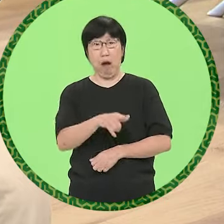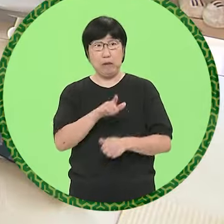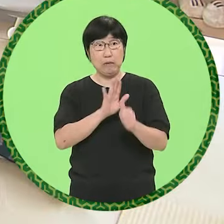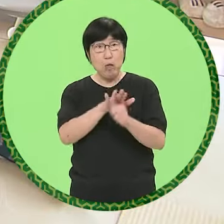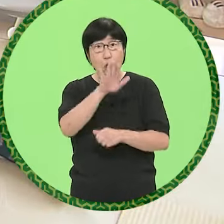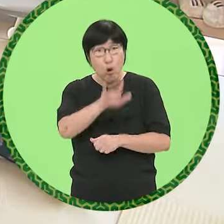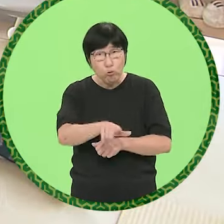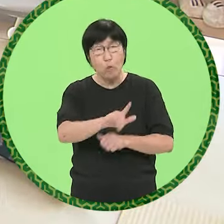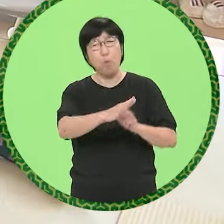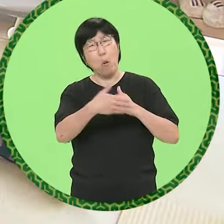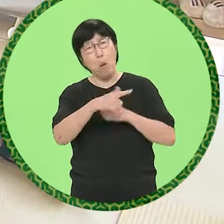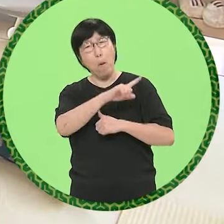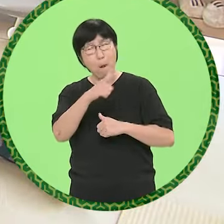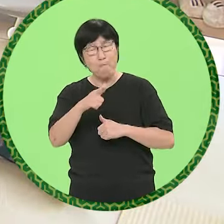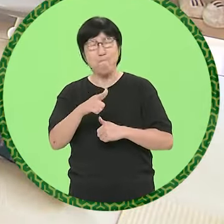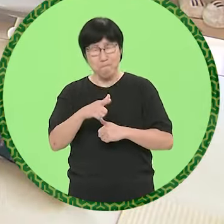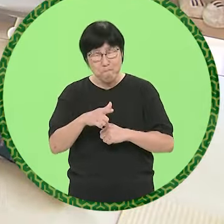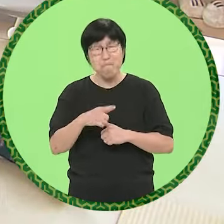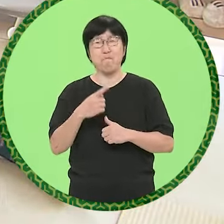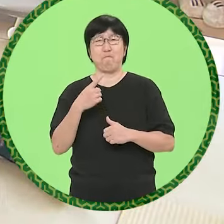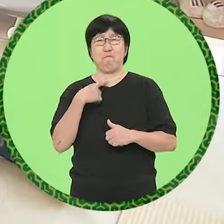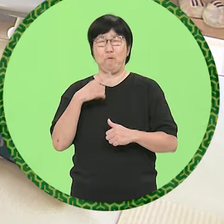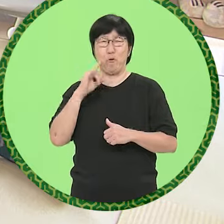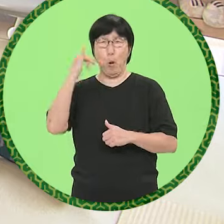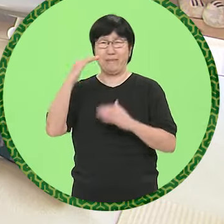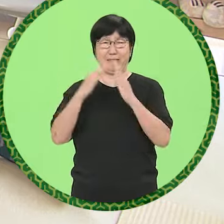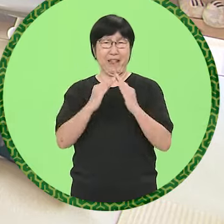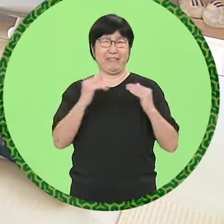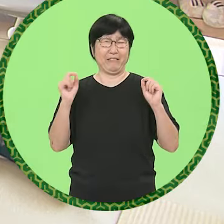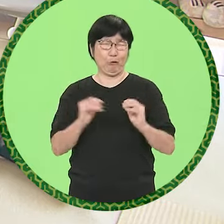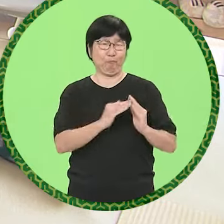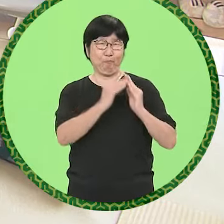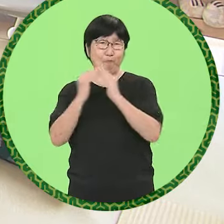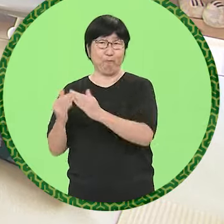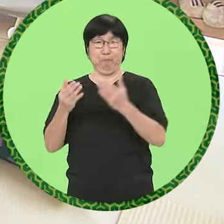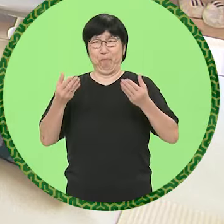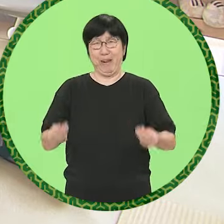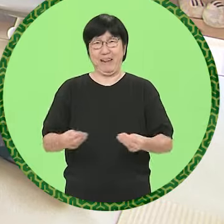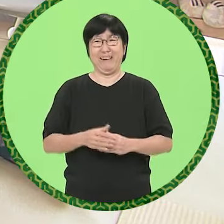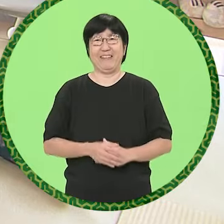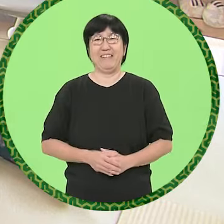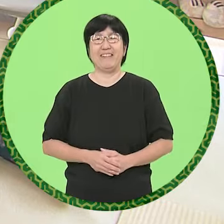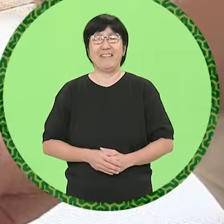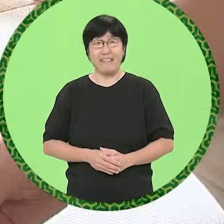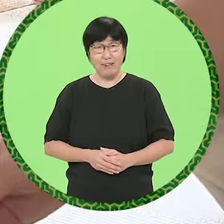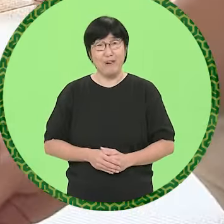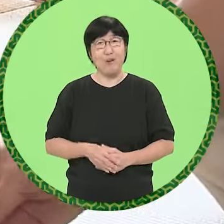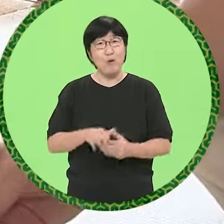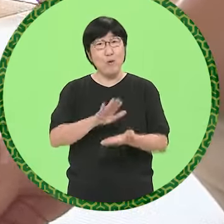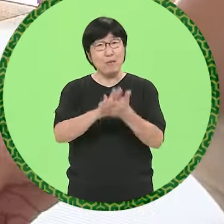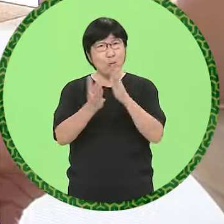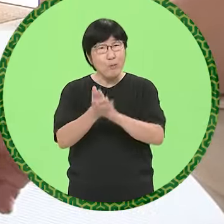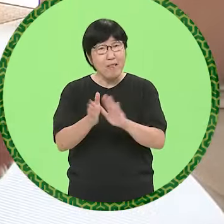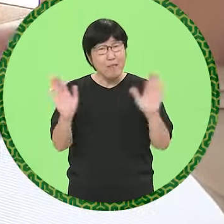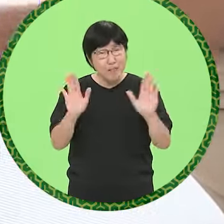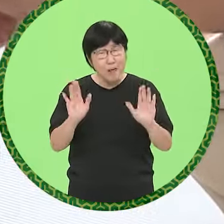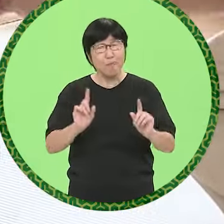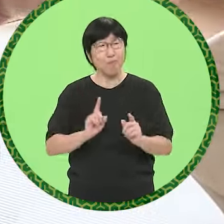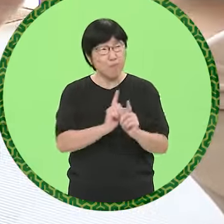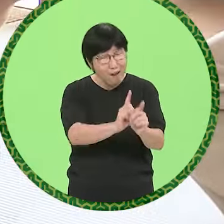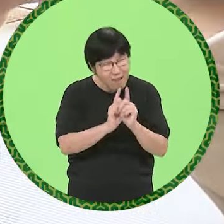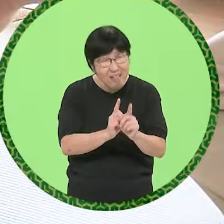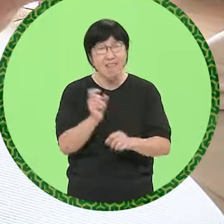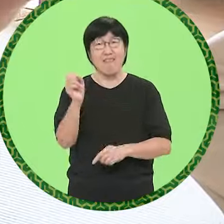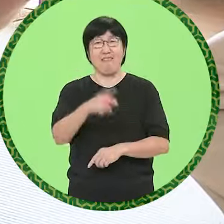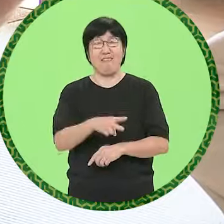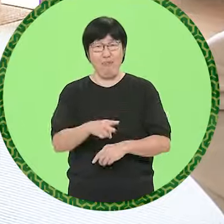、支援を受けやすいように私の両親の近くに引っ越してきました。保育園のお迎えだった